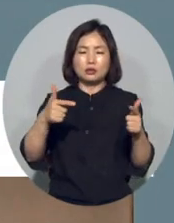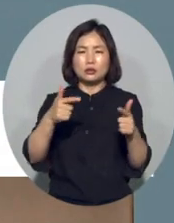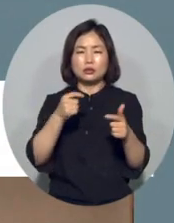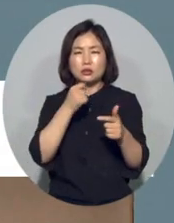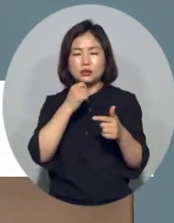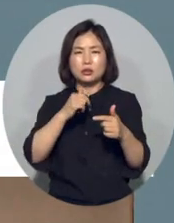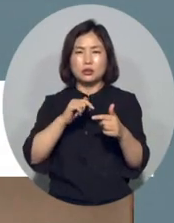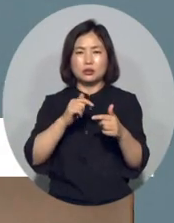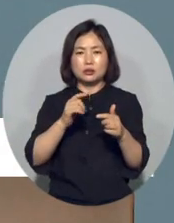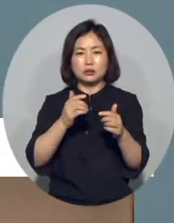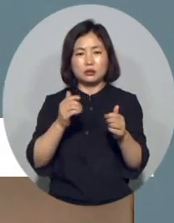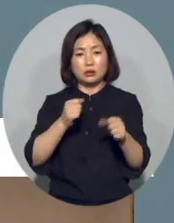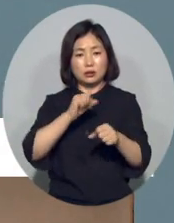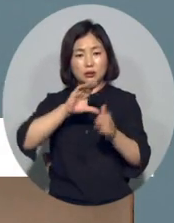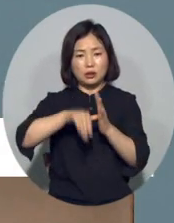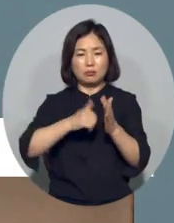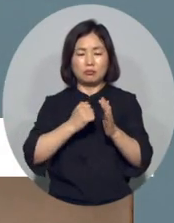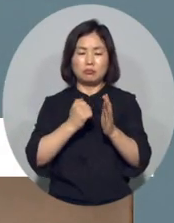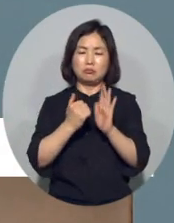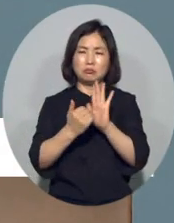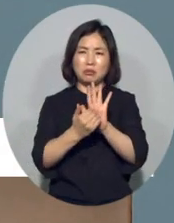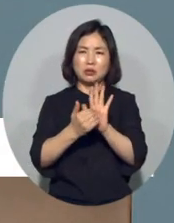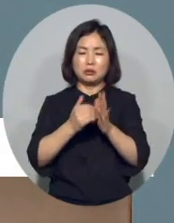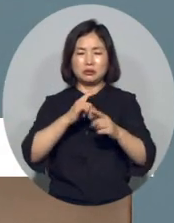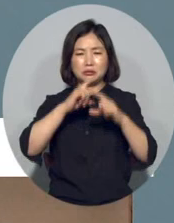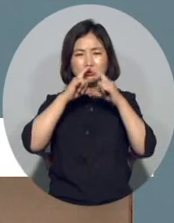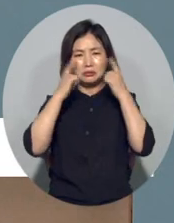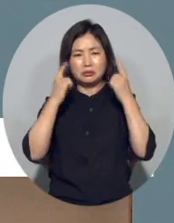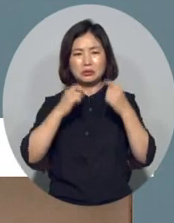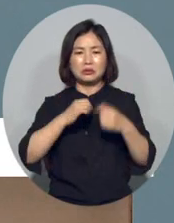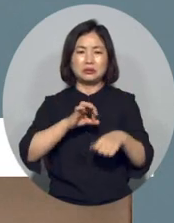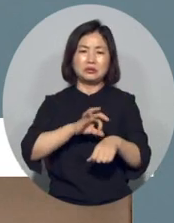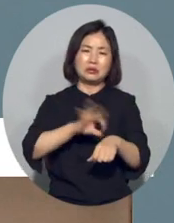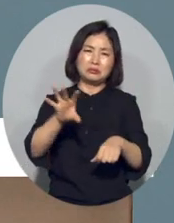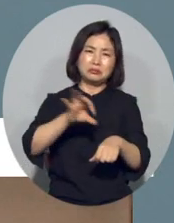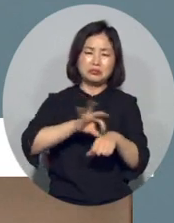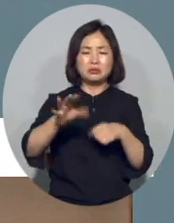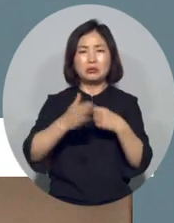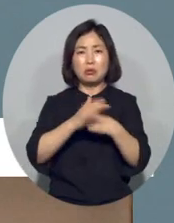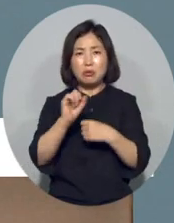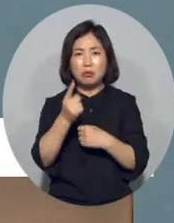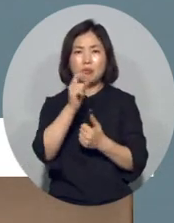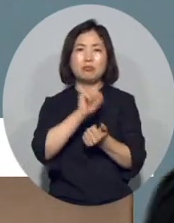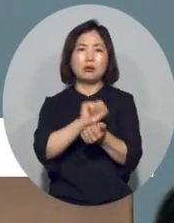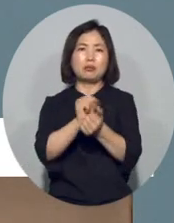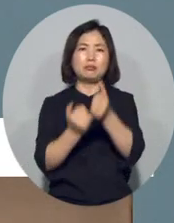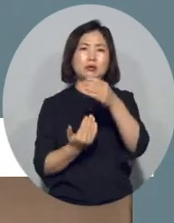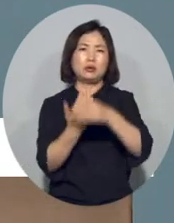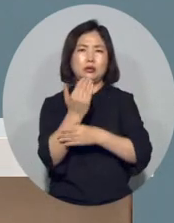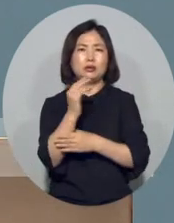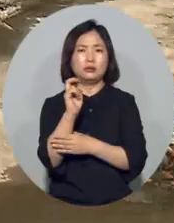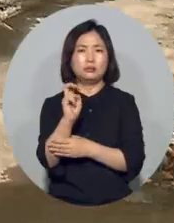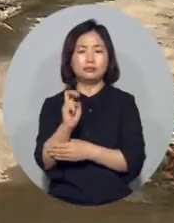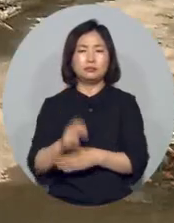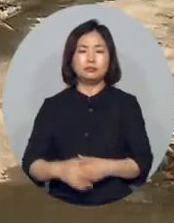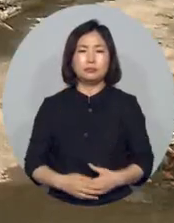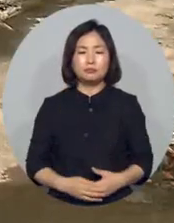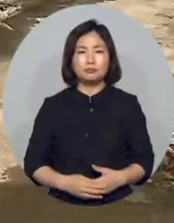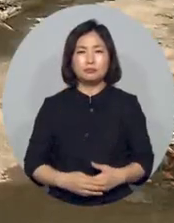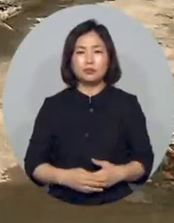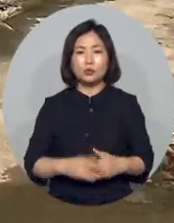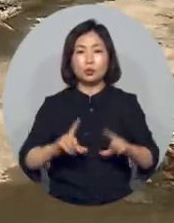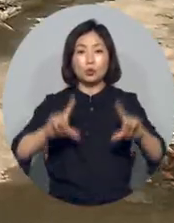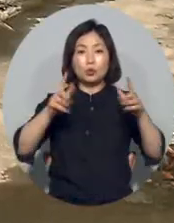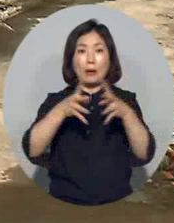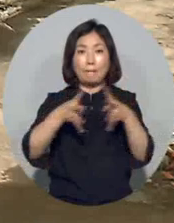결혼식 진행 시 방역수칙 준수 미흡이 전파의 빌미를 제공하였습니다.